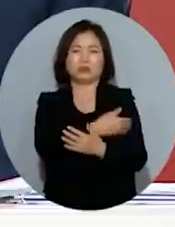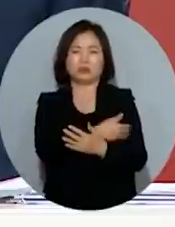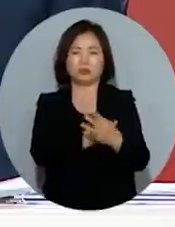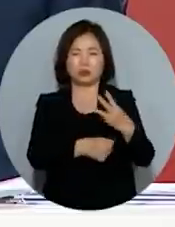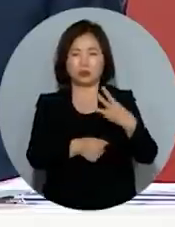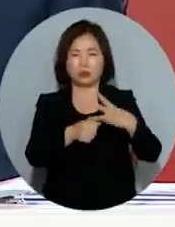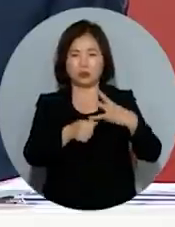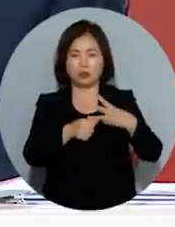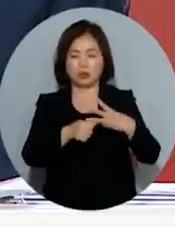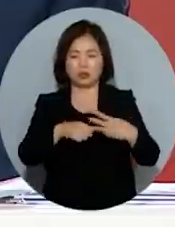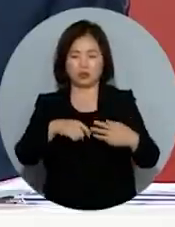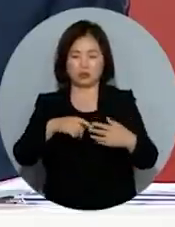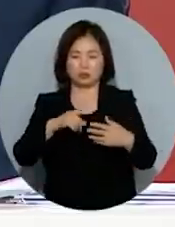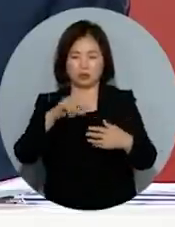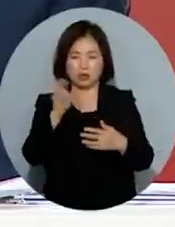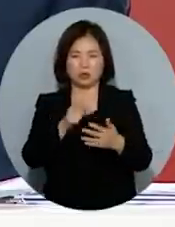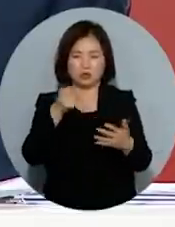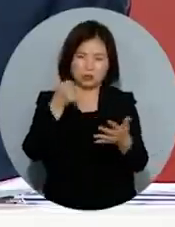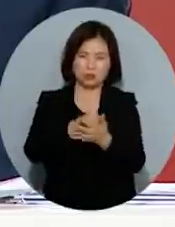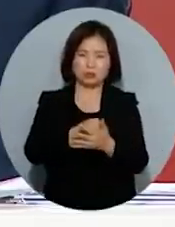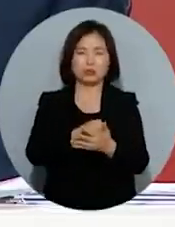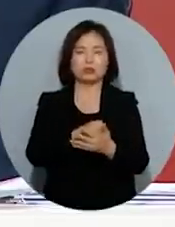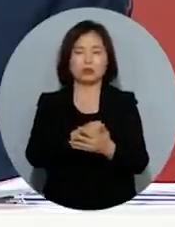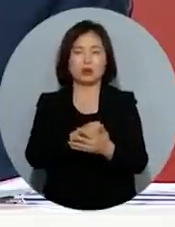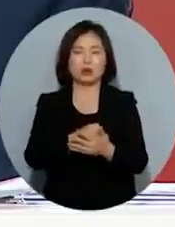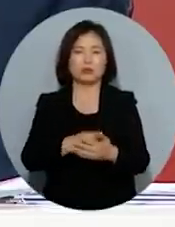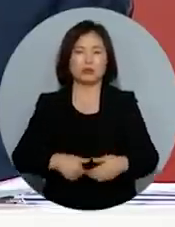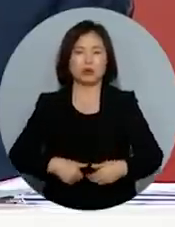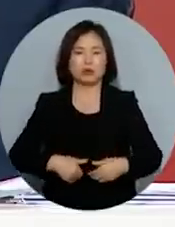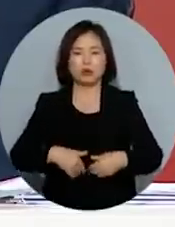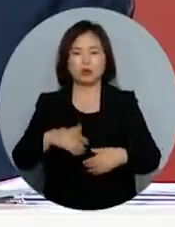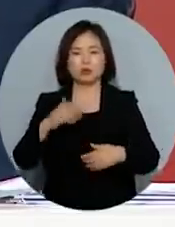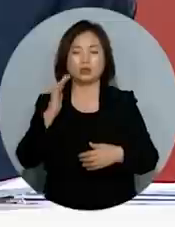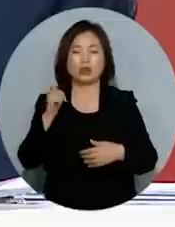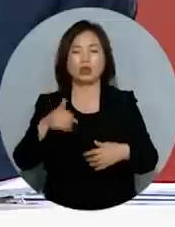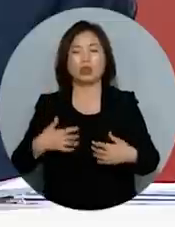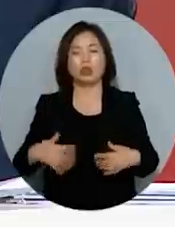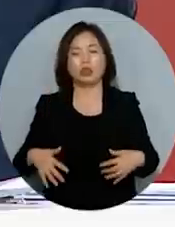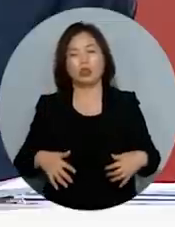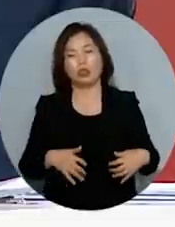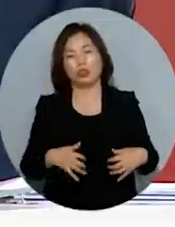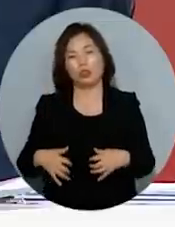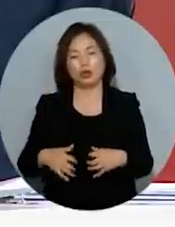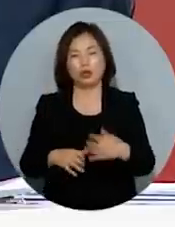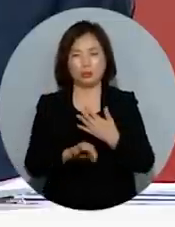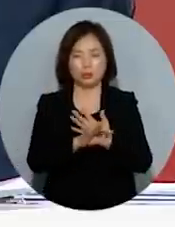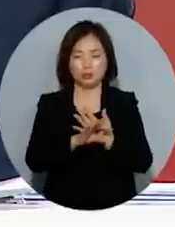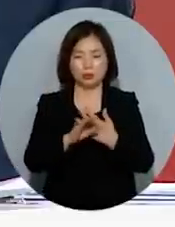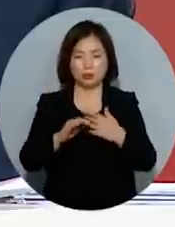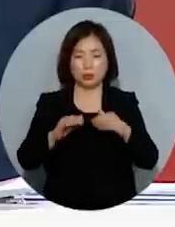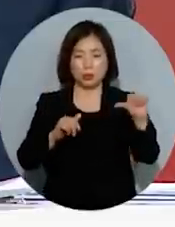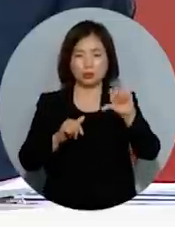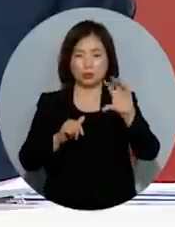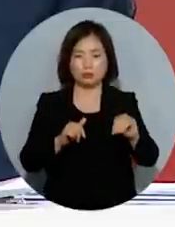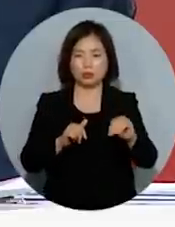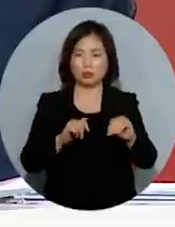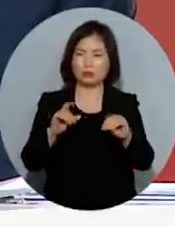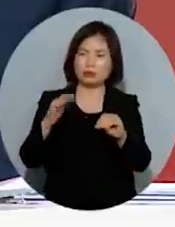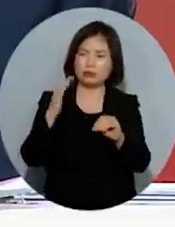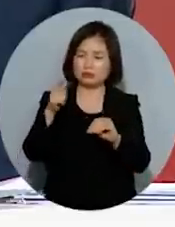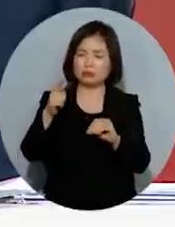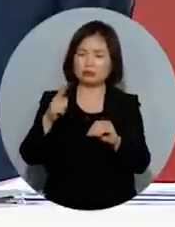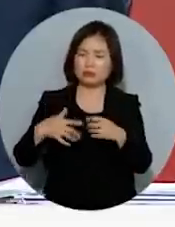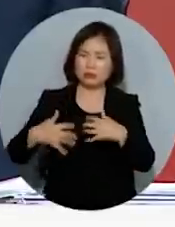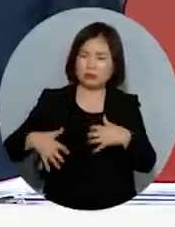번째 강단과 결기라고 봅니다. 대통령이 유약하면 5,200만 국민들이 얼마나